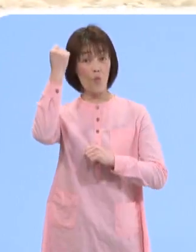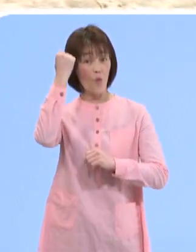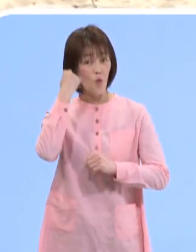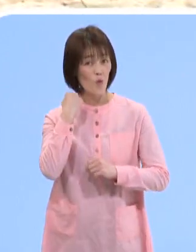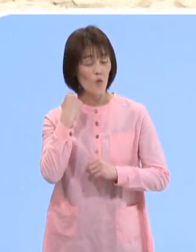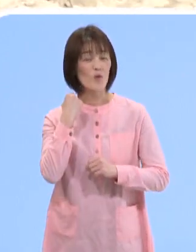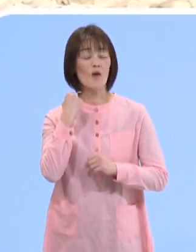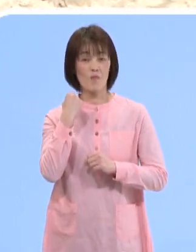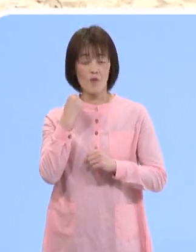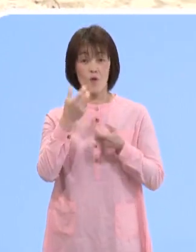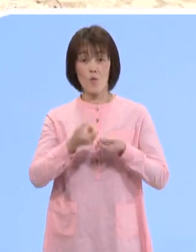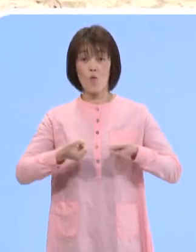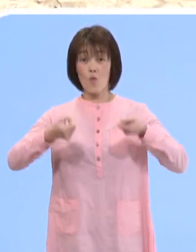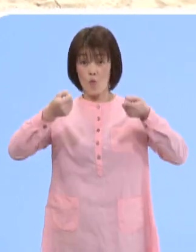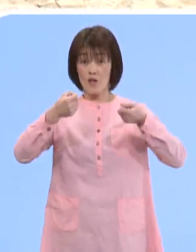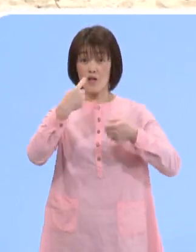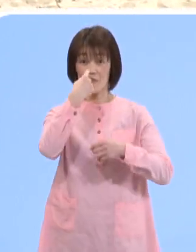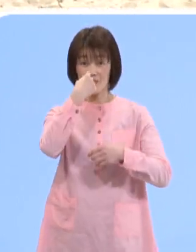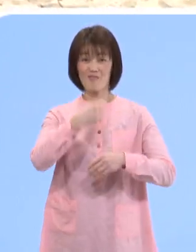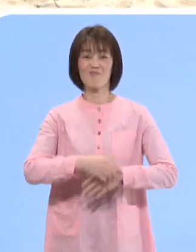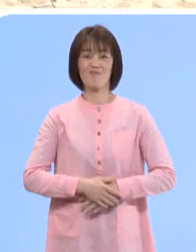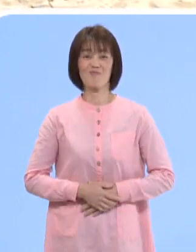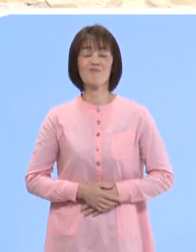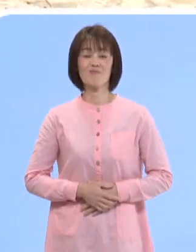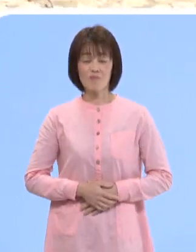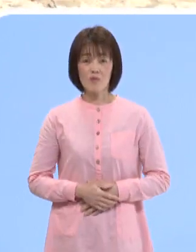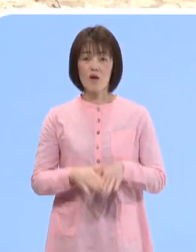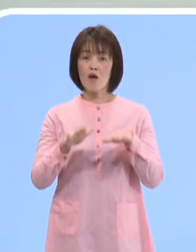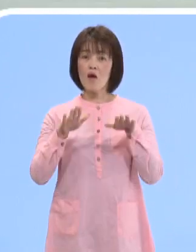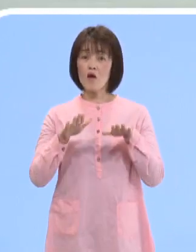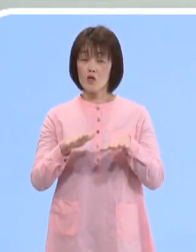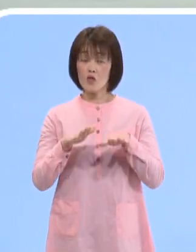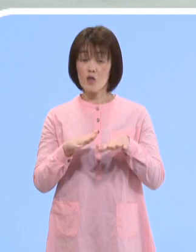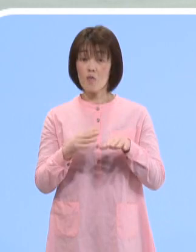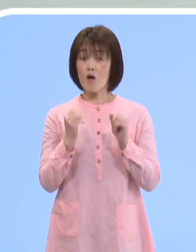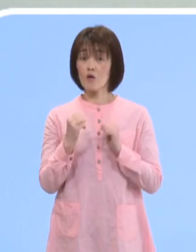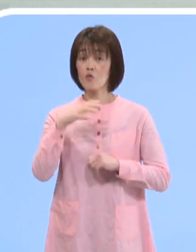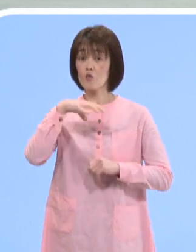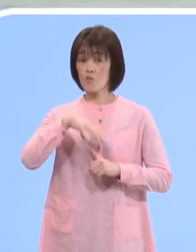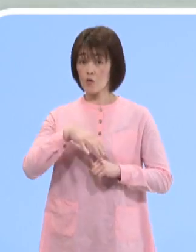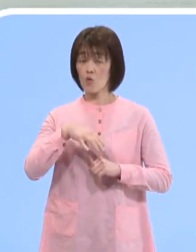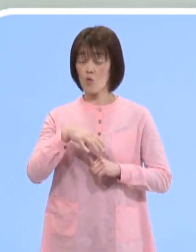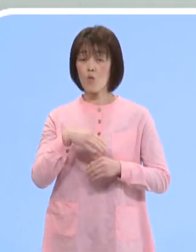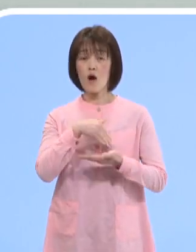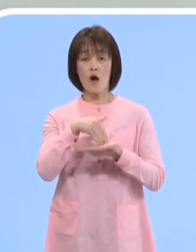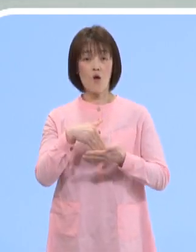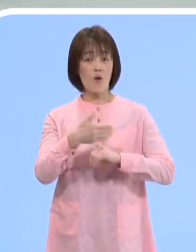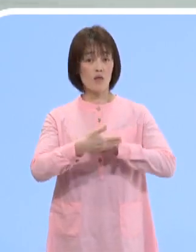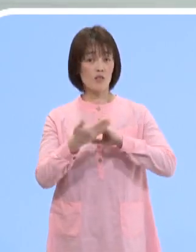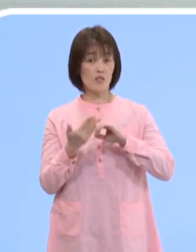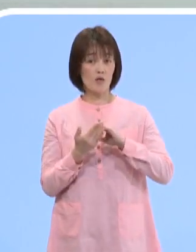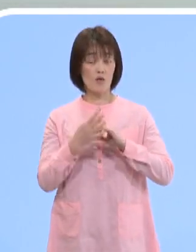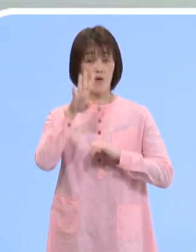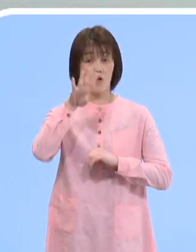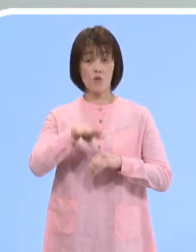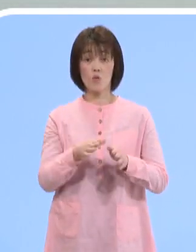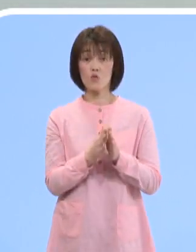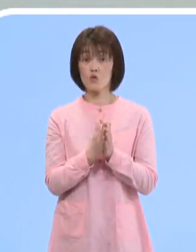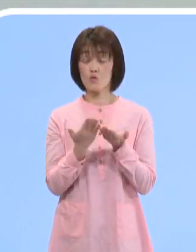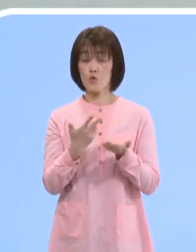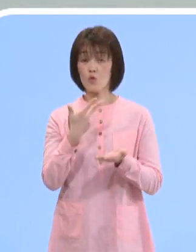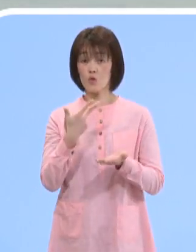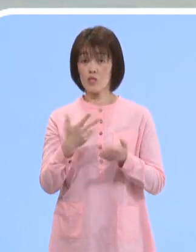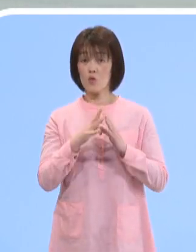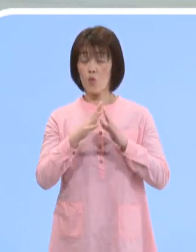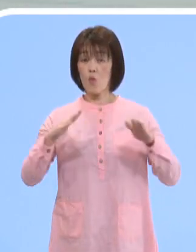ようございます。シンデレラエクスプレスの渡辺博重です。今ね、淡路島に来てまして、洲本市の大